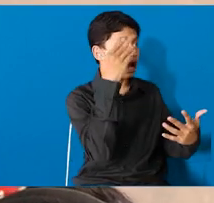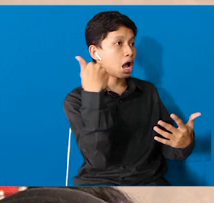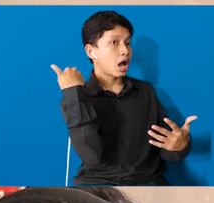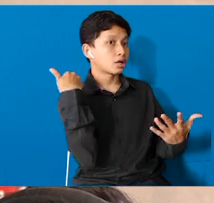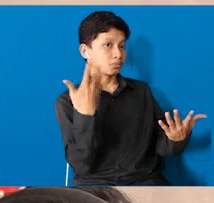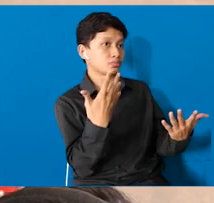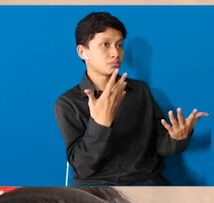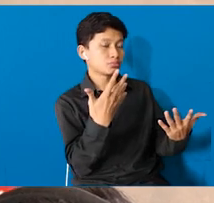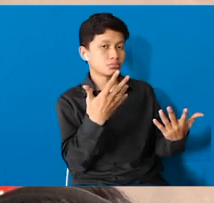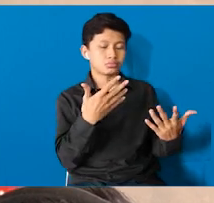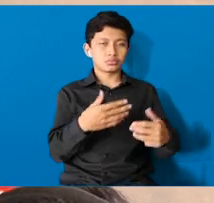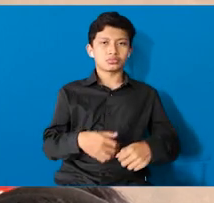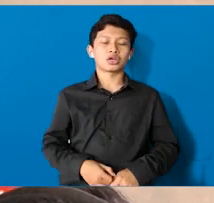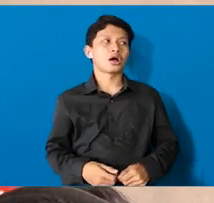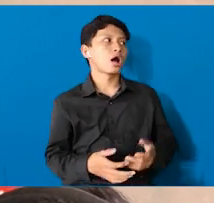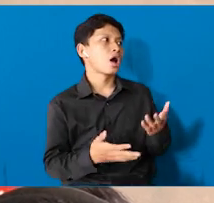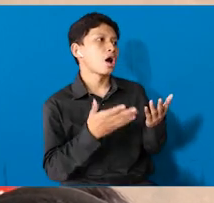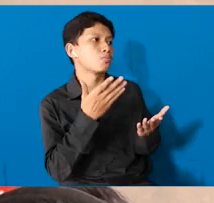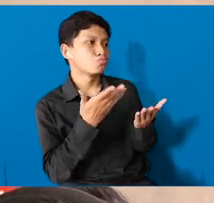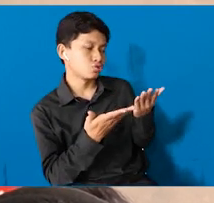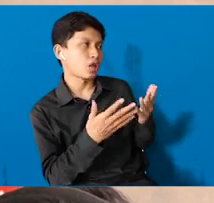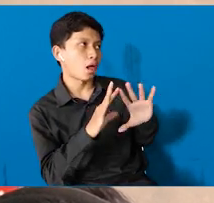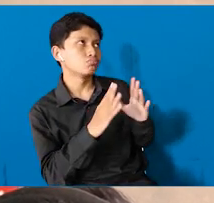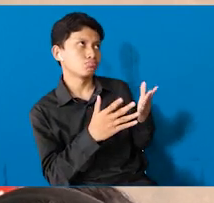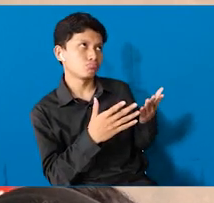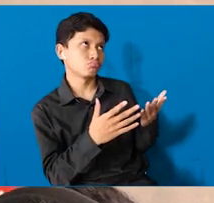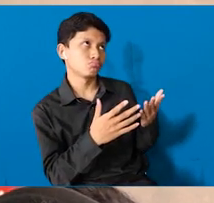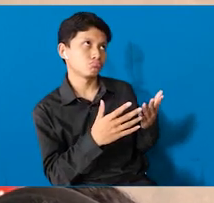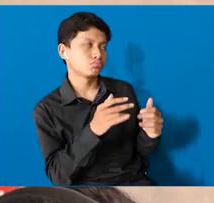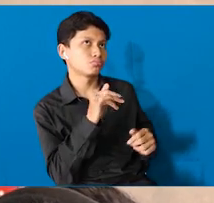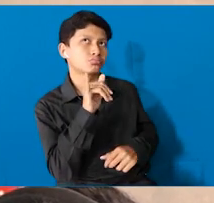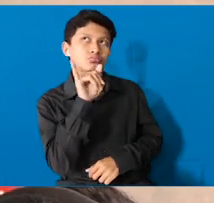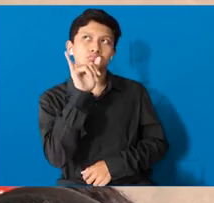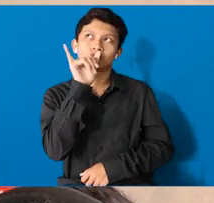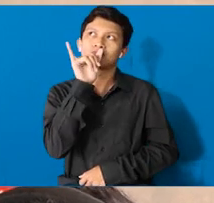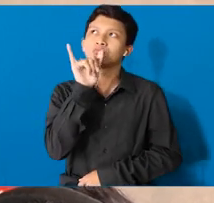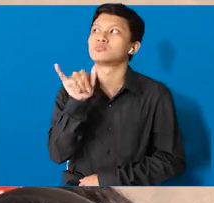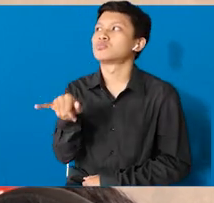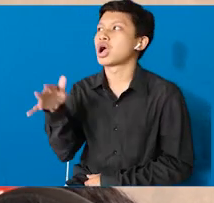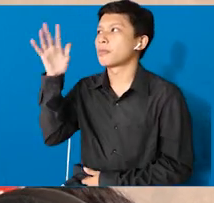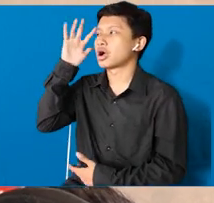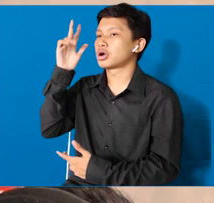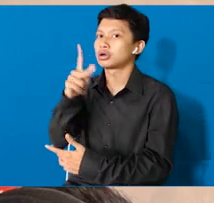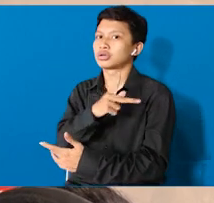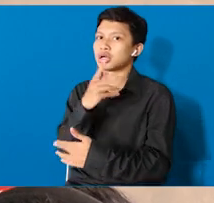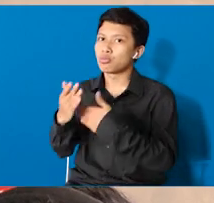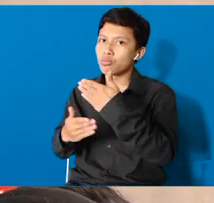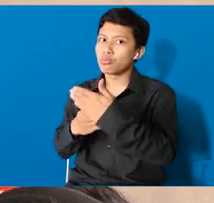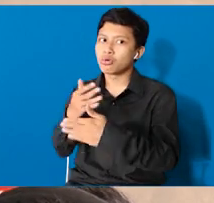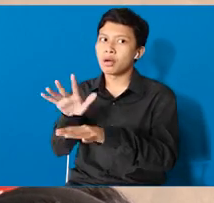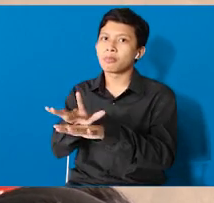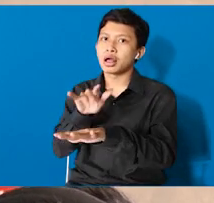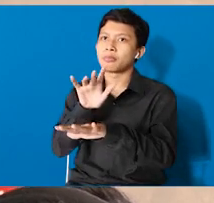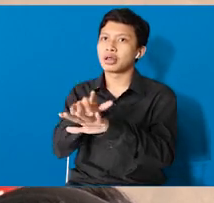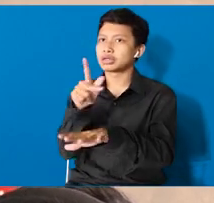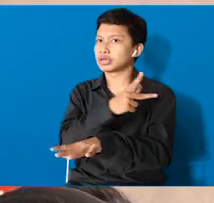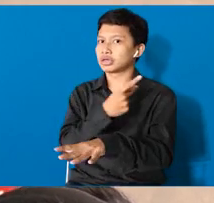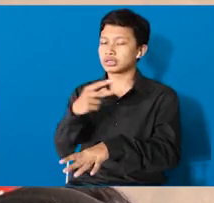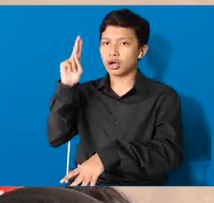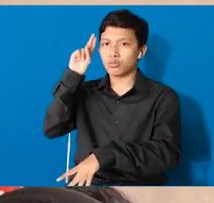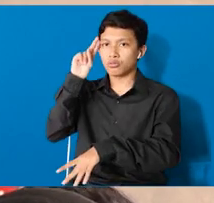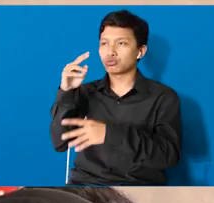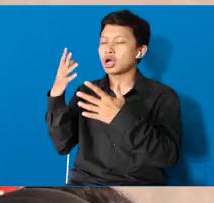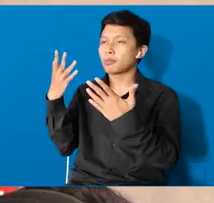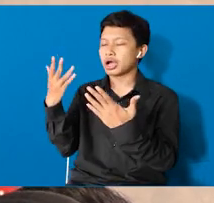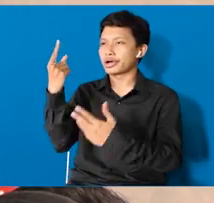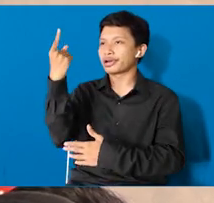kan selain perang rutin, gak? Selain perang rutin, mungkin harapan kami kita semakin banyak menarik teman-teman kita untuk